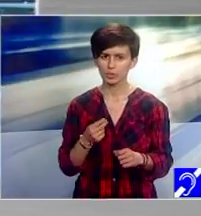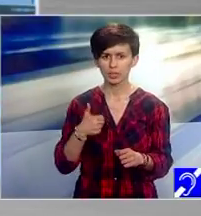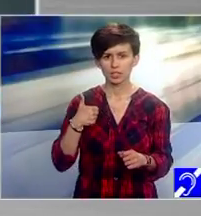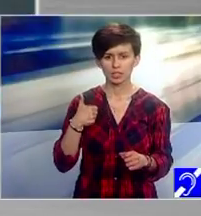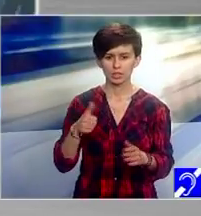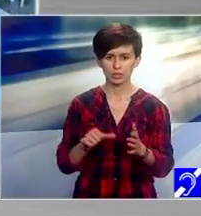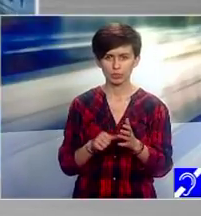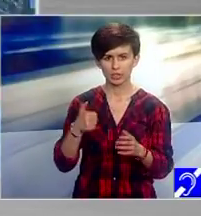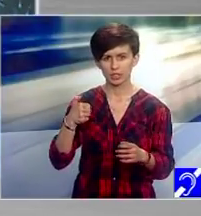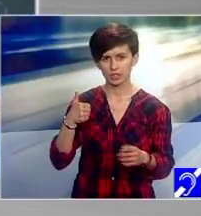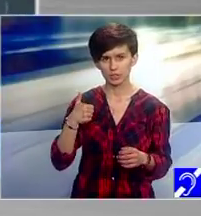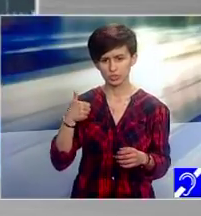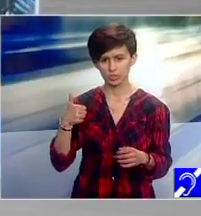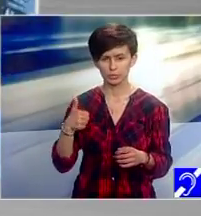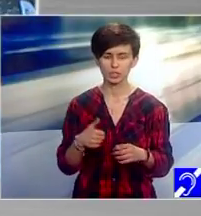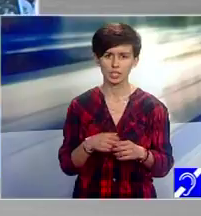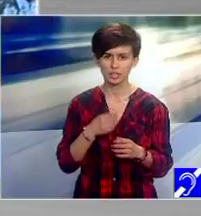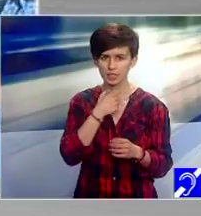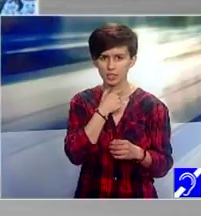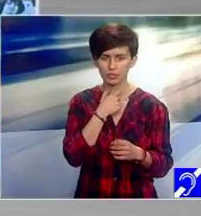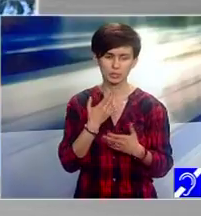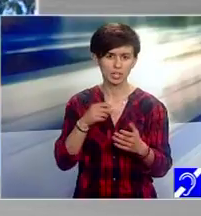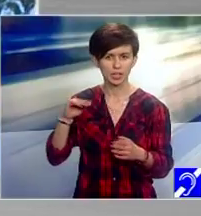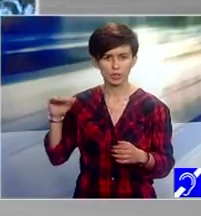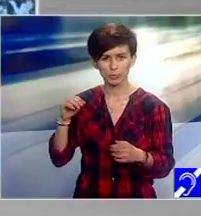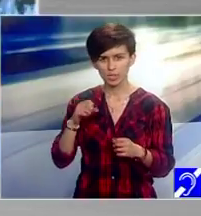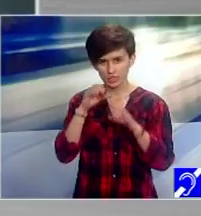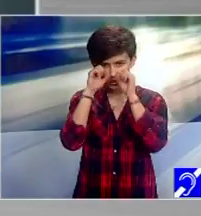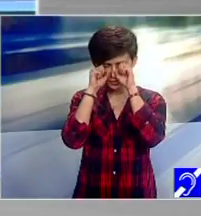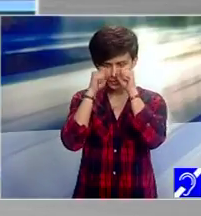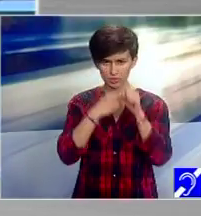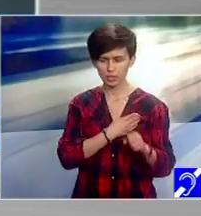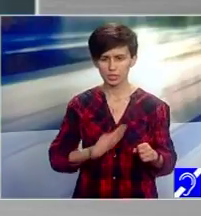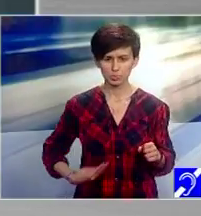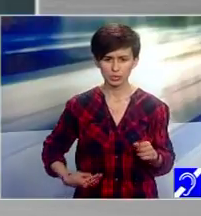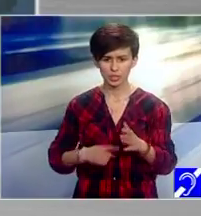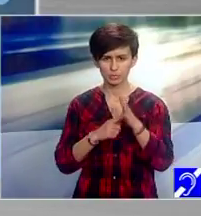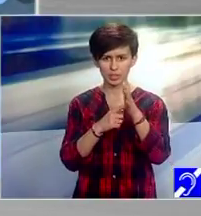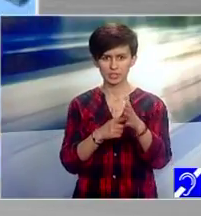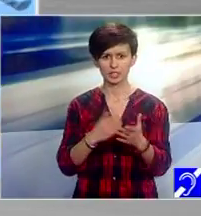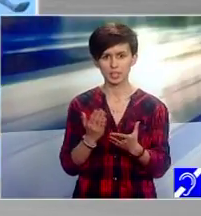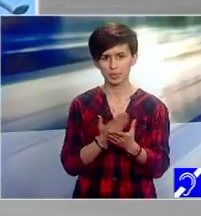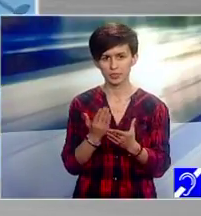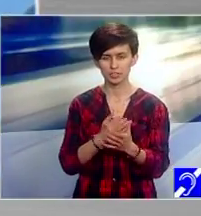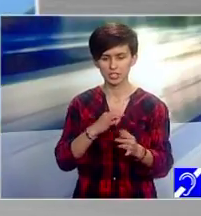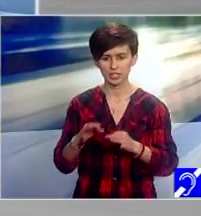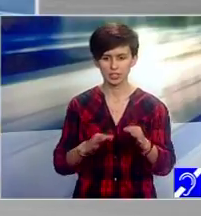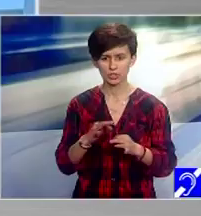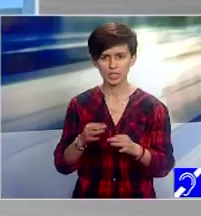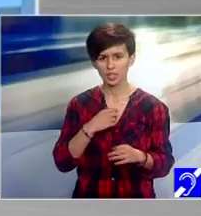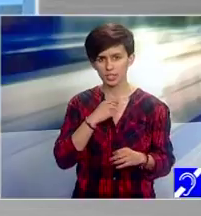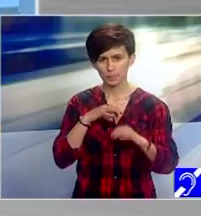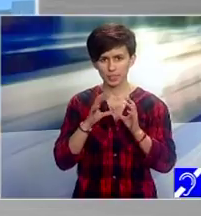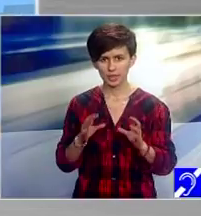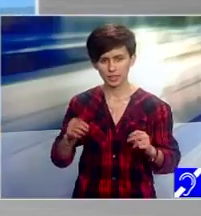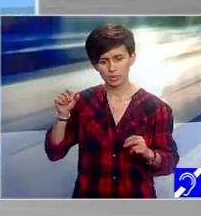voci radiofonice, prin care copii nevăzători din București pun în valoare basmele tradiționale ale românilor. Alături de mine